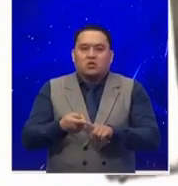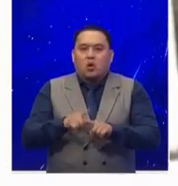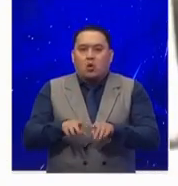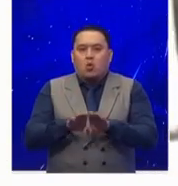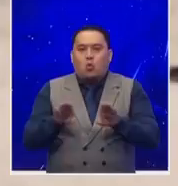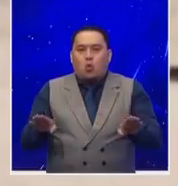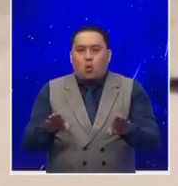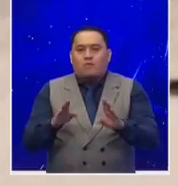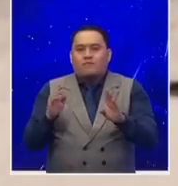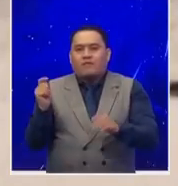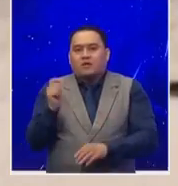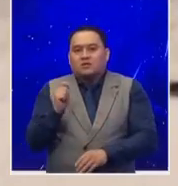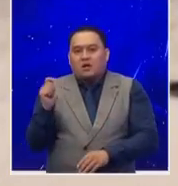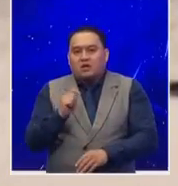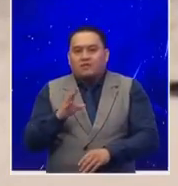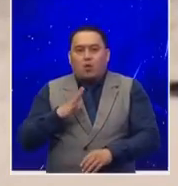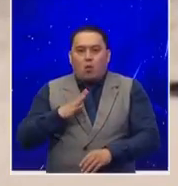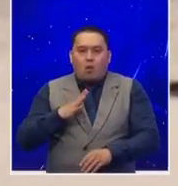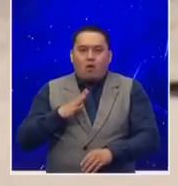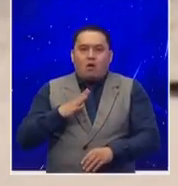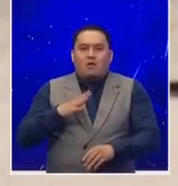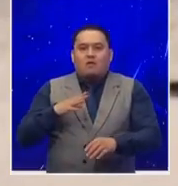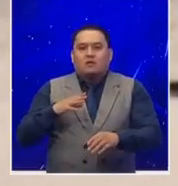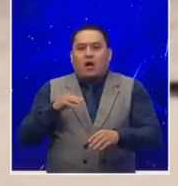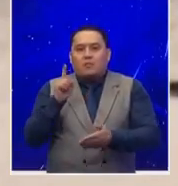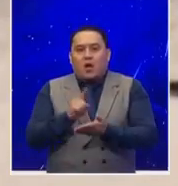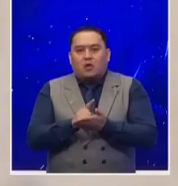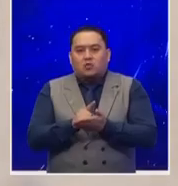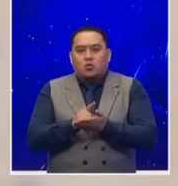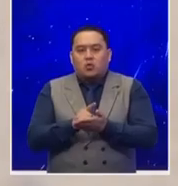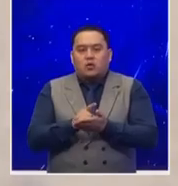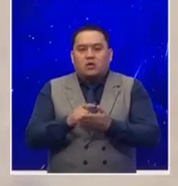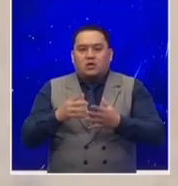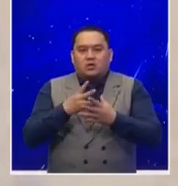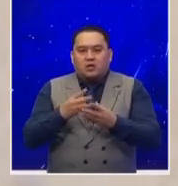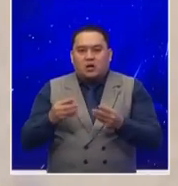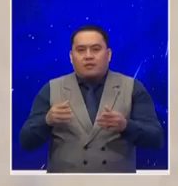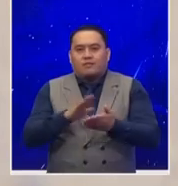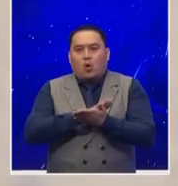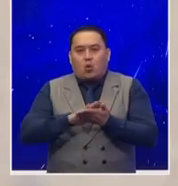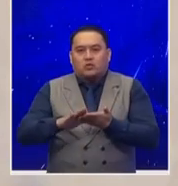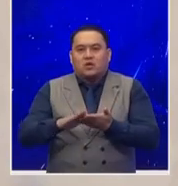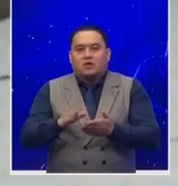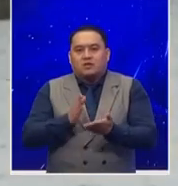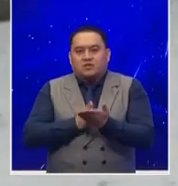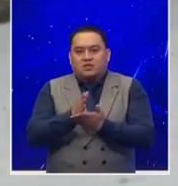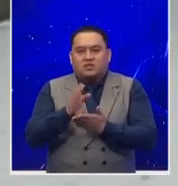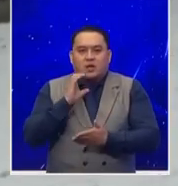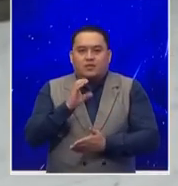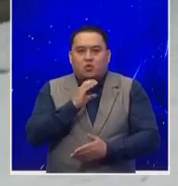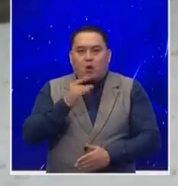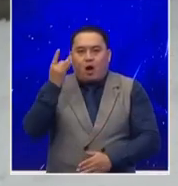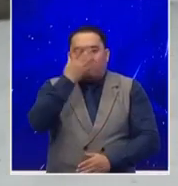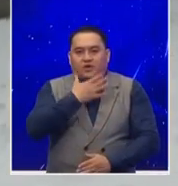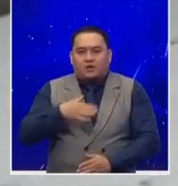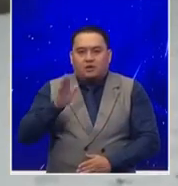минус 34 градуса. По данным метеорологов, в воскресенье Филомена должна покинуть и территорию Испании и направиться к северо-западному